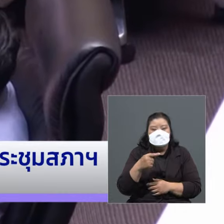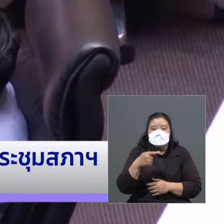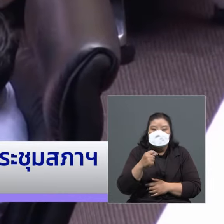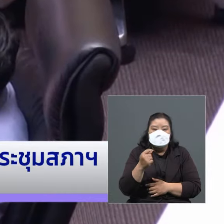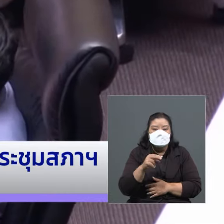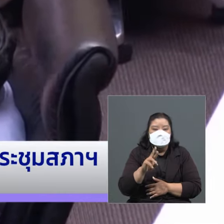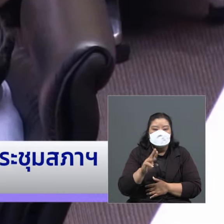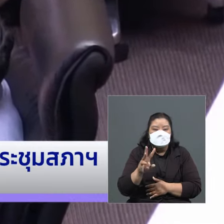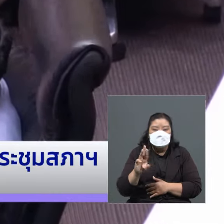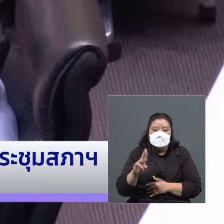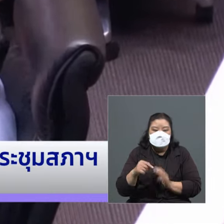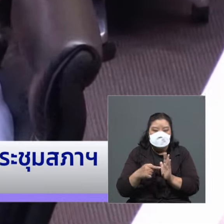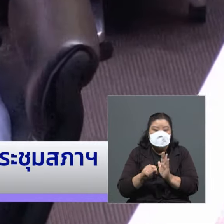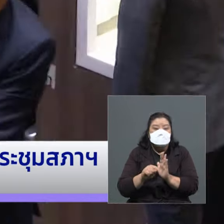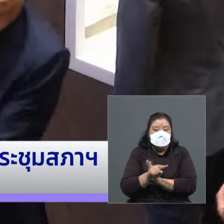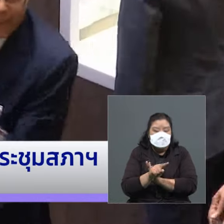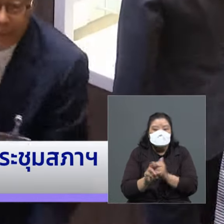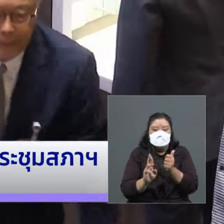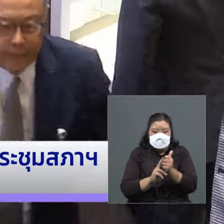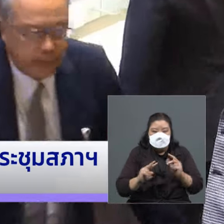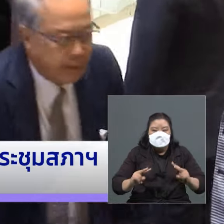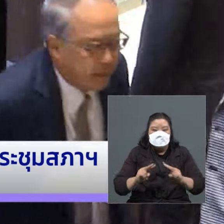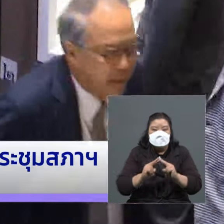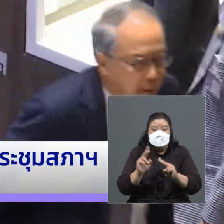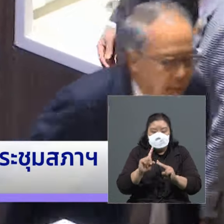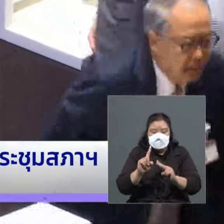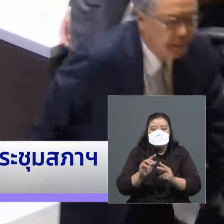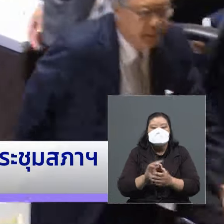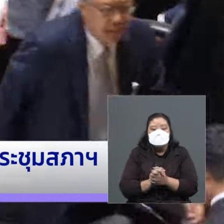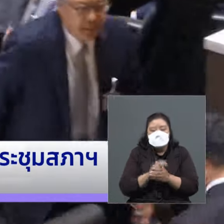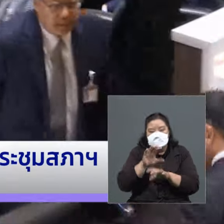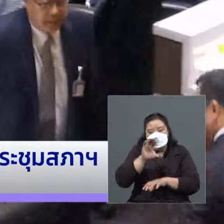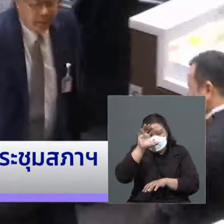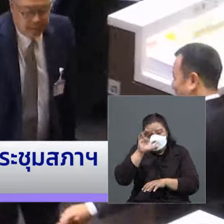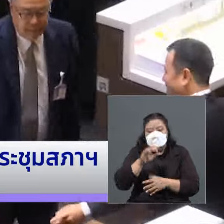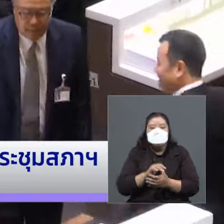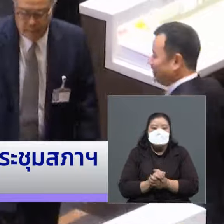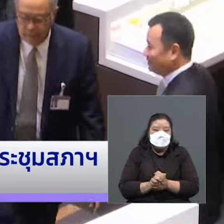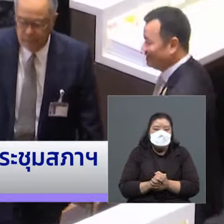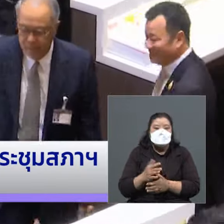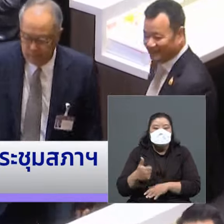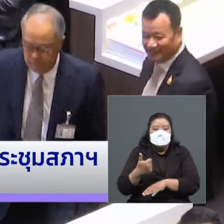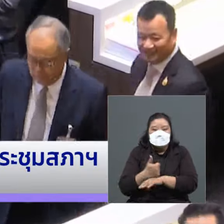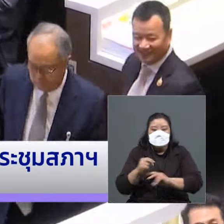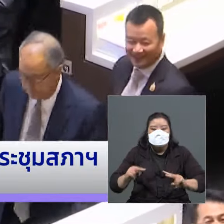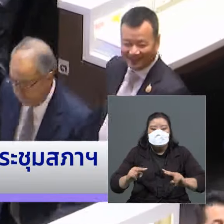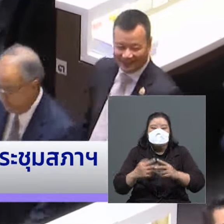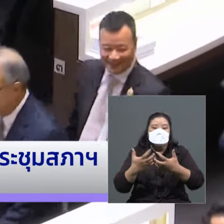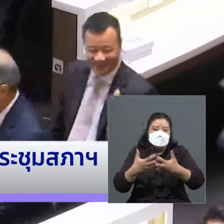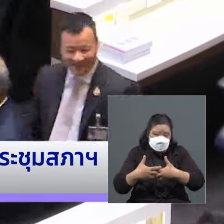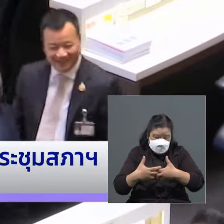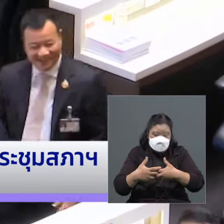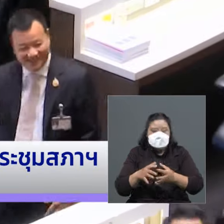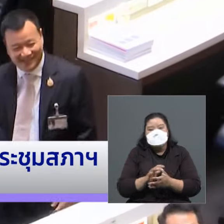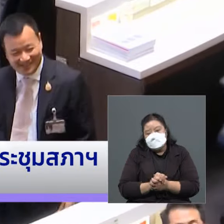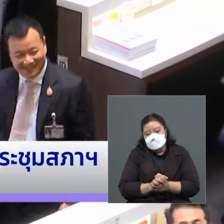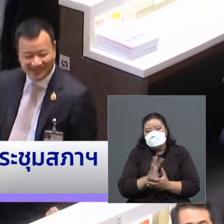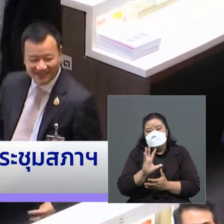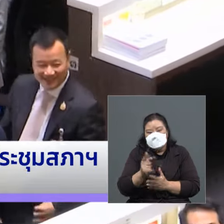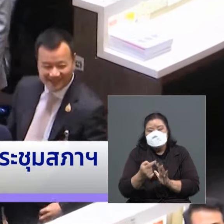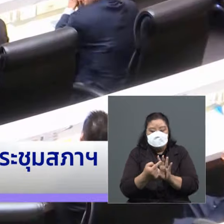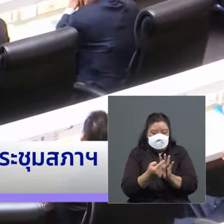นตรีช่วยว่าการกระทรวงมหาดไทยนายเอกนัทพร้อมพันธ์รัฐมนตรีว่าการกระทรวงอุตสาหกรรมนายชูศักดิ์สุรินทร์รัฐม